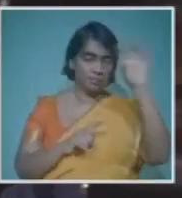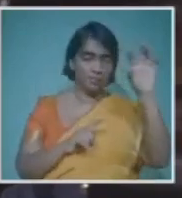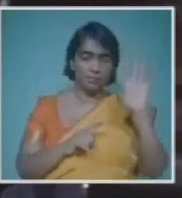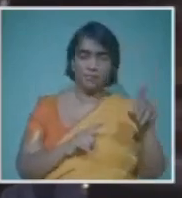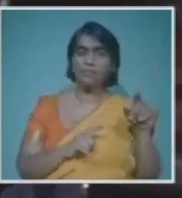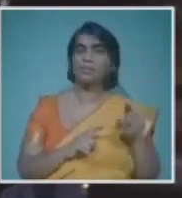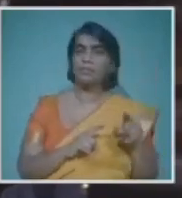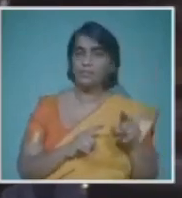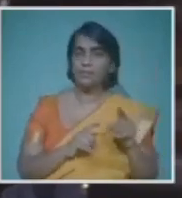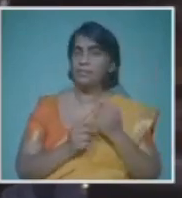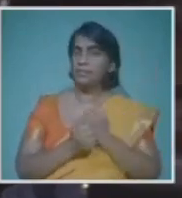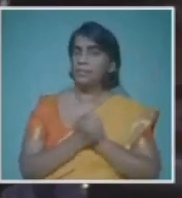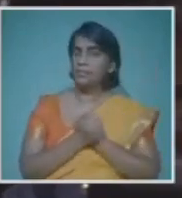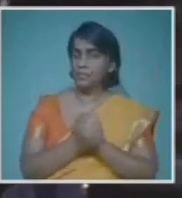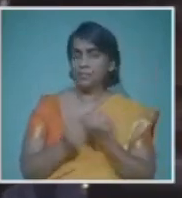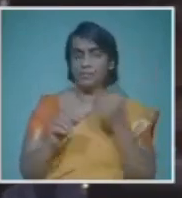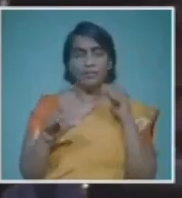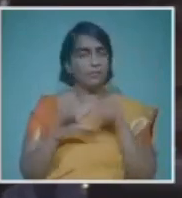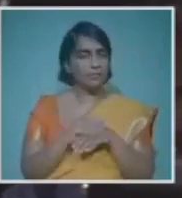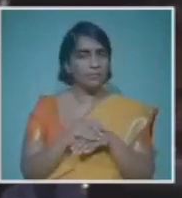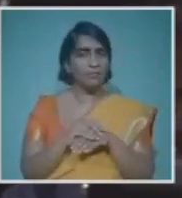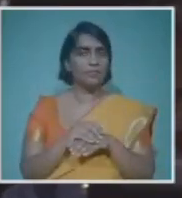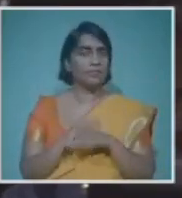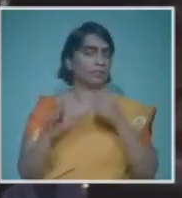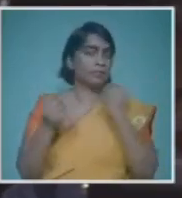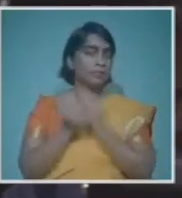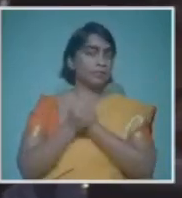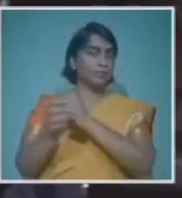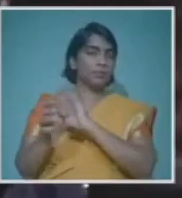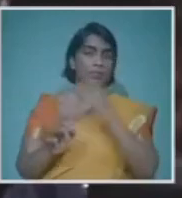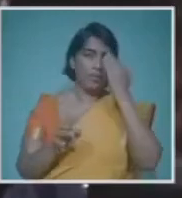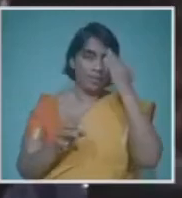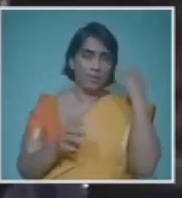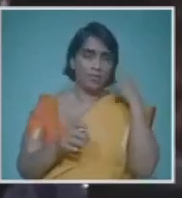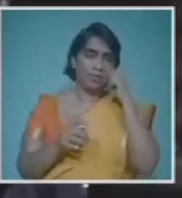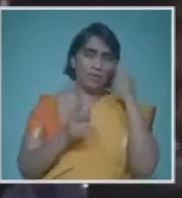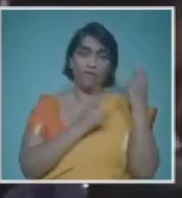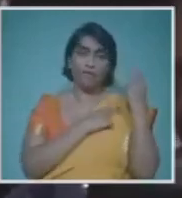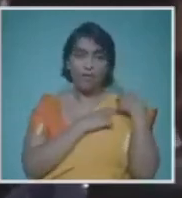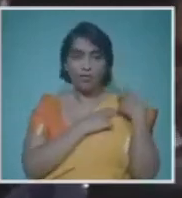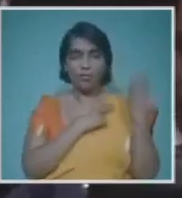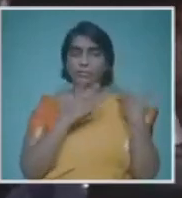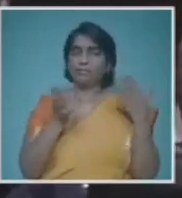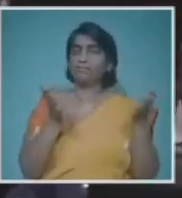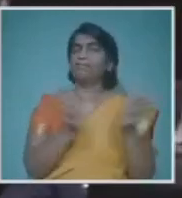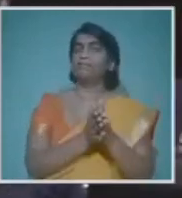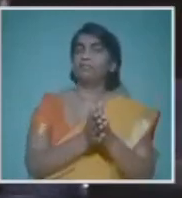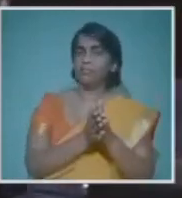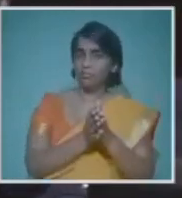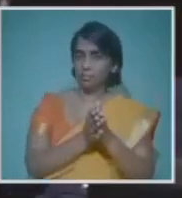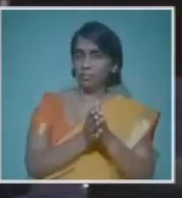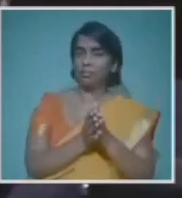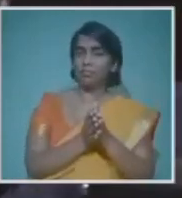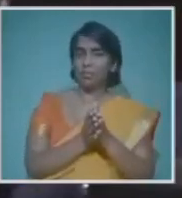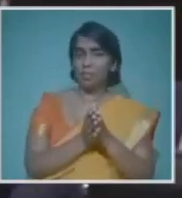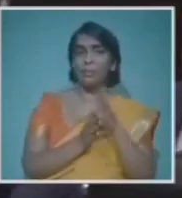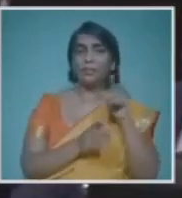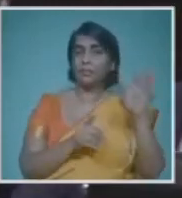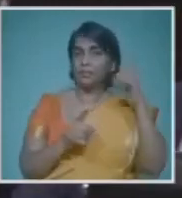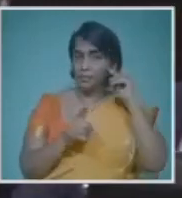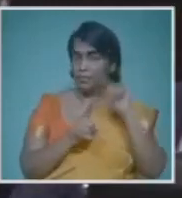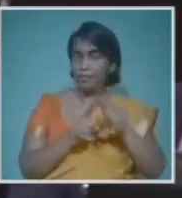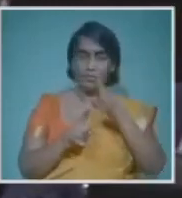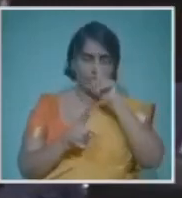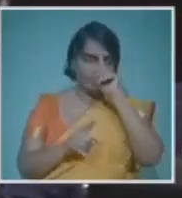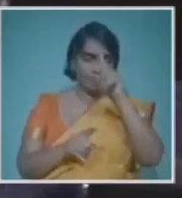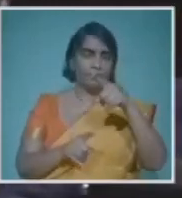තිබෙනවා බන්ධනාගාරයේ ඇතුළටම යවන්නේ නැතුව දෙමව්පියන්ගේ බාරේ හෝ වග කිය යුතු තැනැත්තන්ගේ බාරේ තබලා ඒ පිළිබඳව